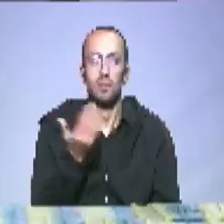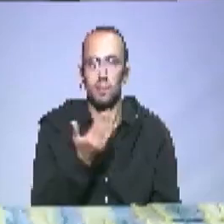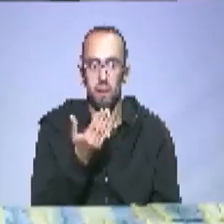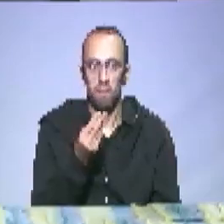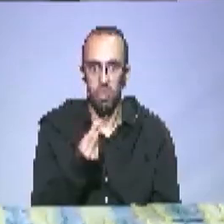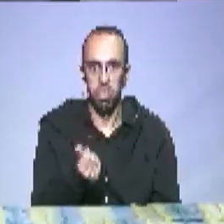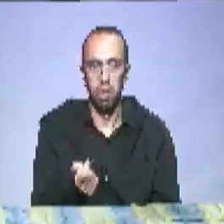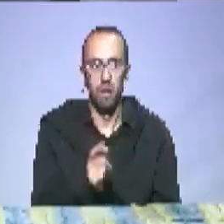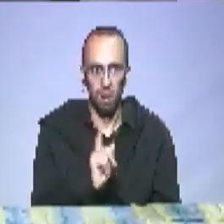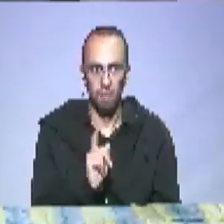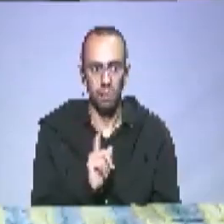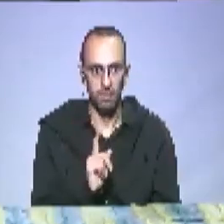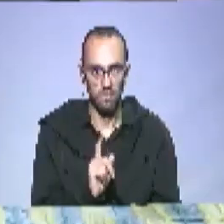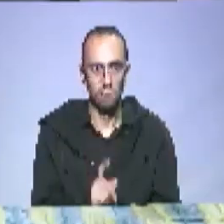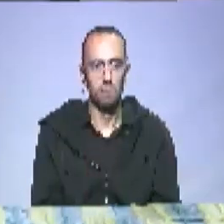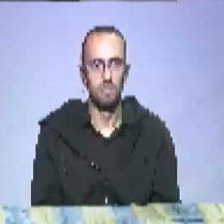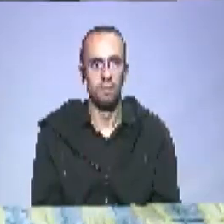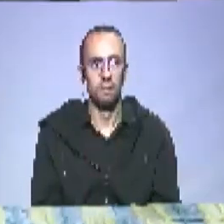بتاعنا